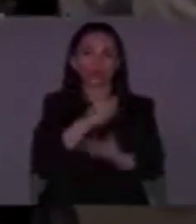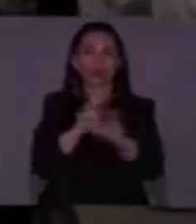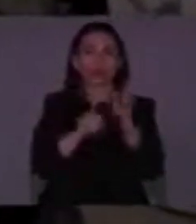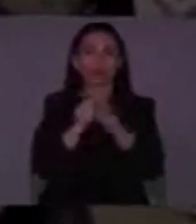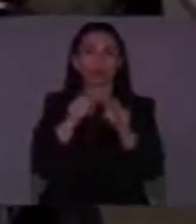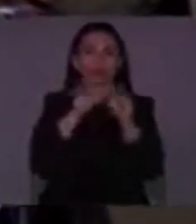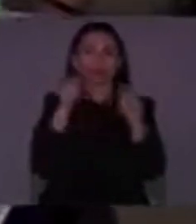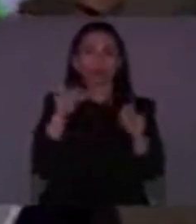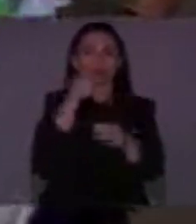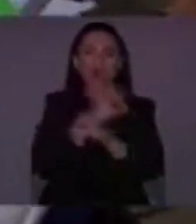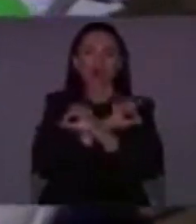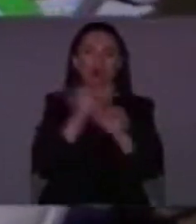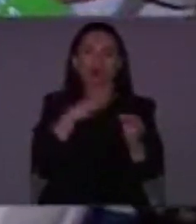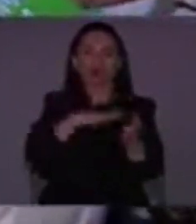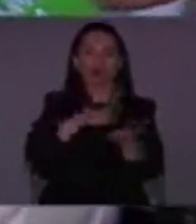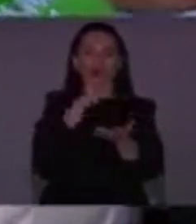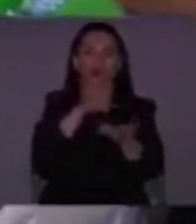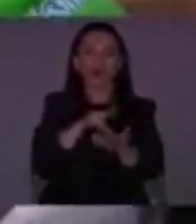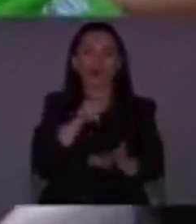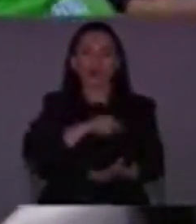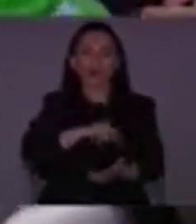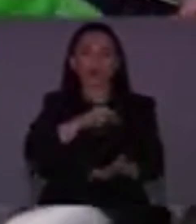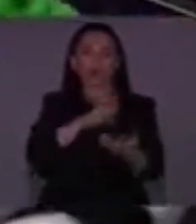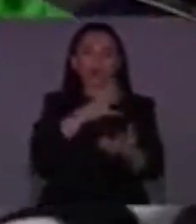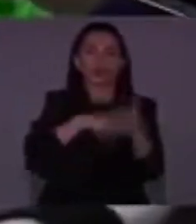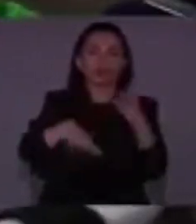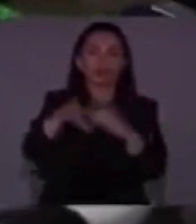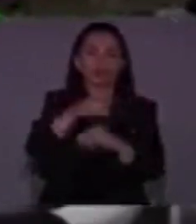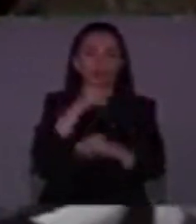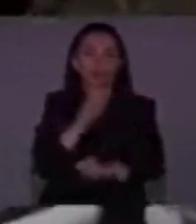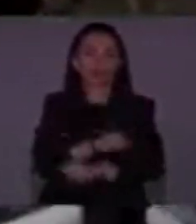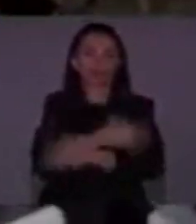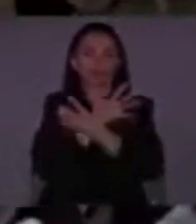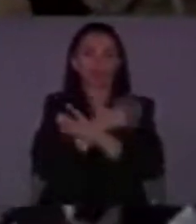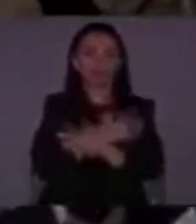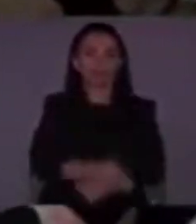ქმნის უნიკალურ თბილისურ სულს და ყველას ნუსხავს.